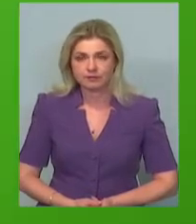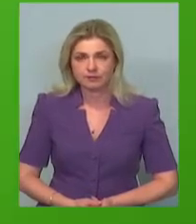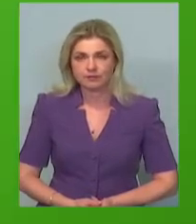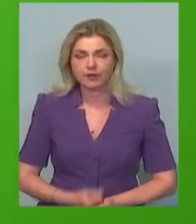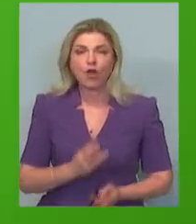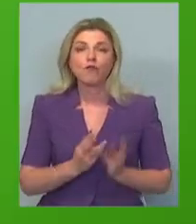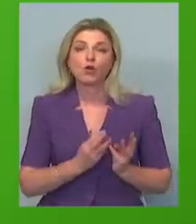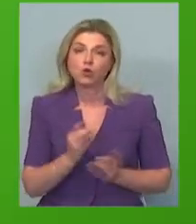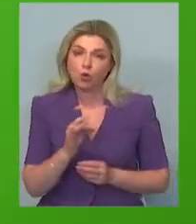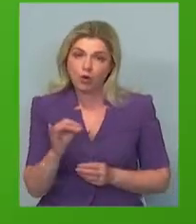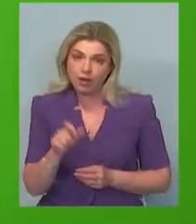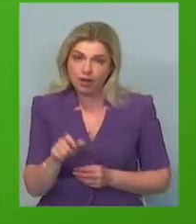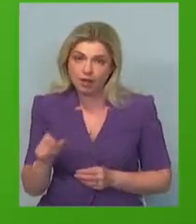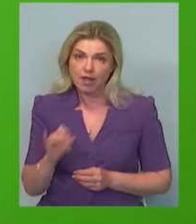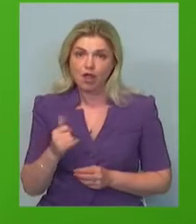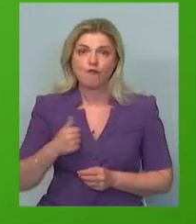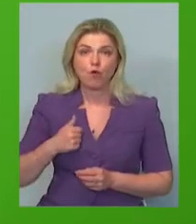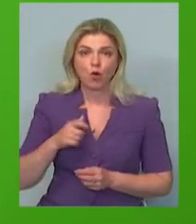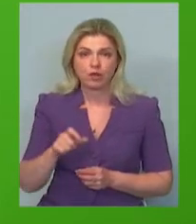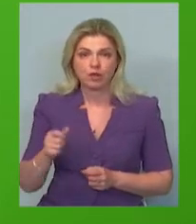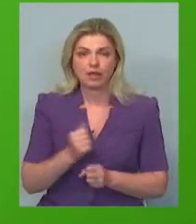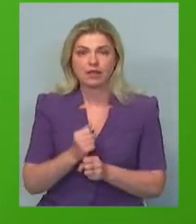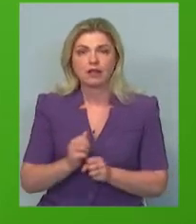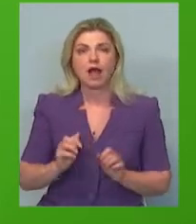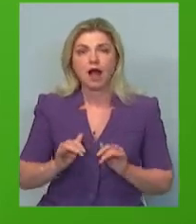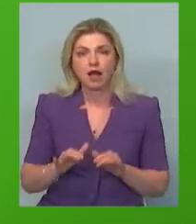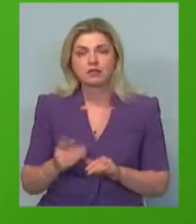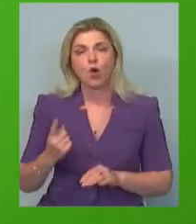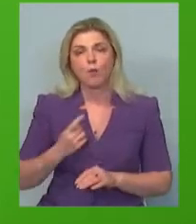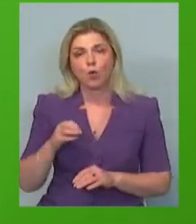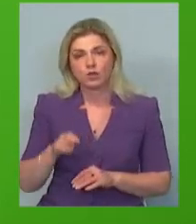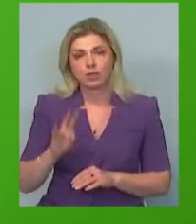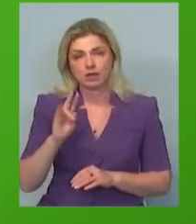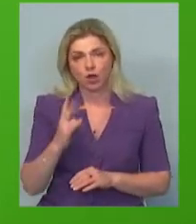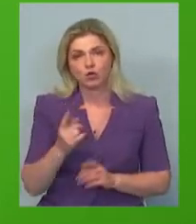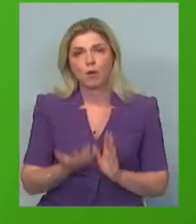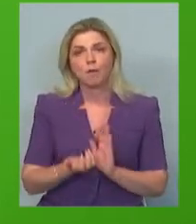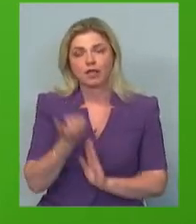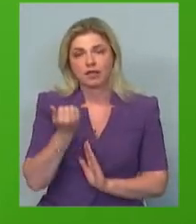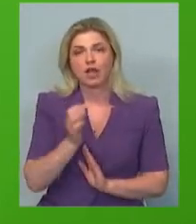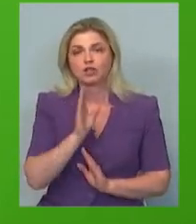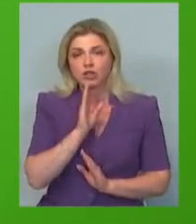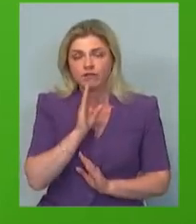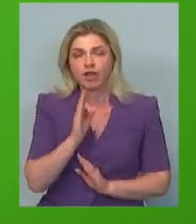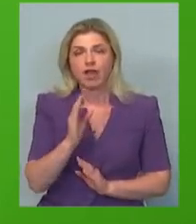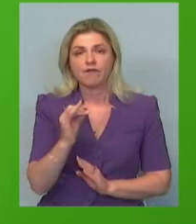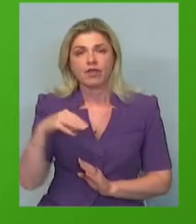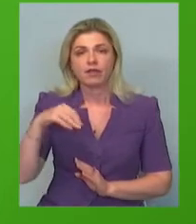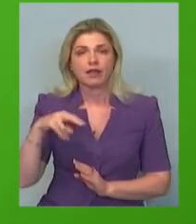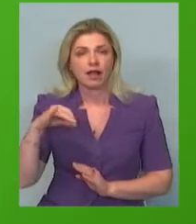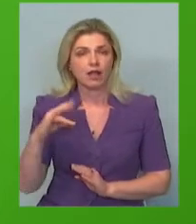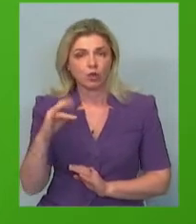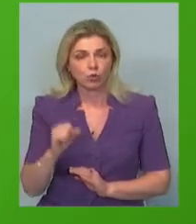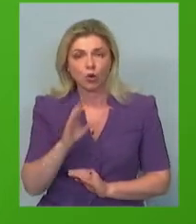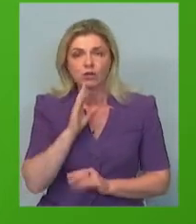Волонтери та військові організували акцію на посту Миколаїв, аби підтримати свою колегу Віталіну Яновську. Жінка лікується